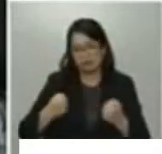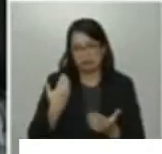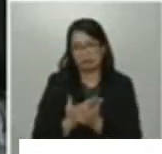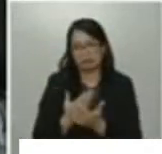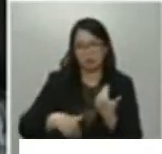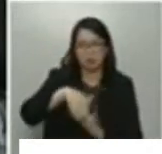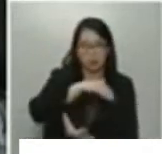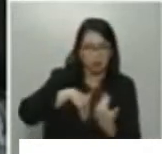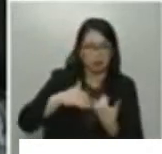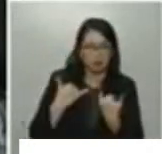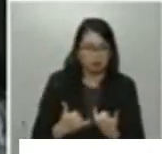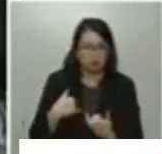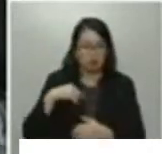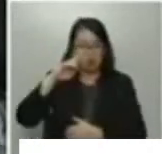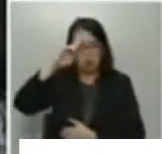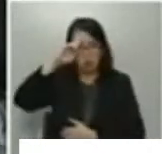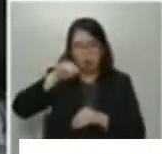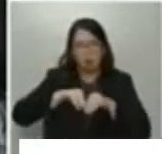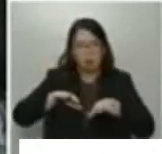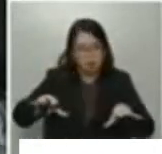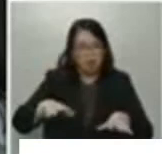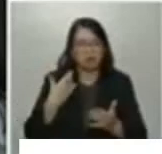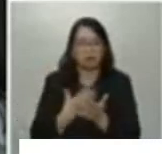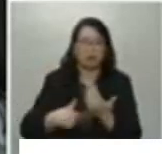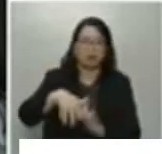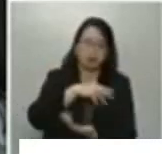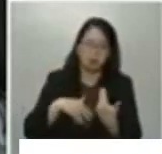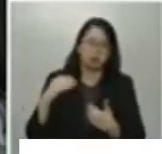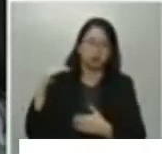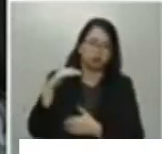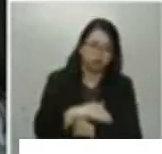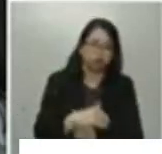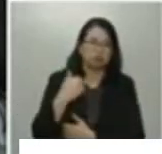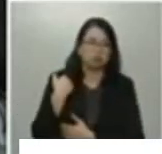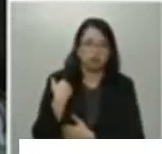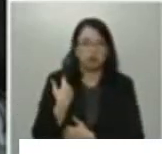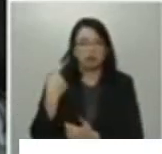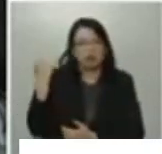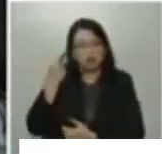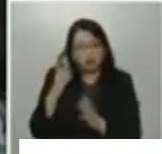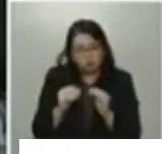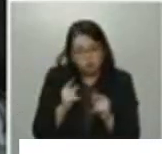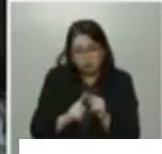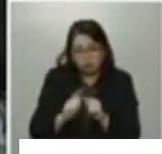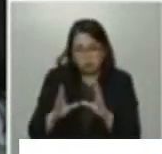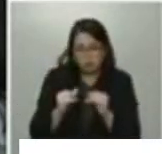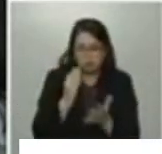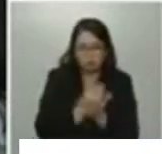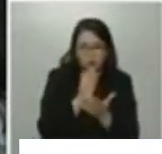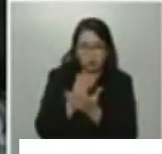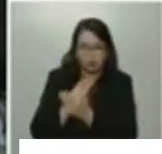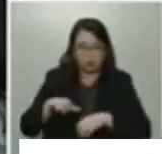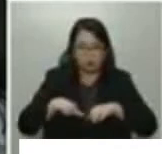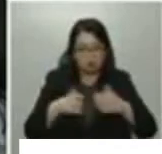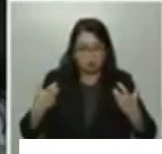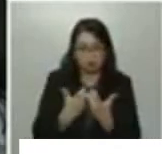ที่โรคนี้เกิดขึ้นนะครับด้านสังคมจะเห็นได้ว่ามีการงดการประชุมงดการจัดงานสังสรรค์ต่